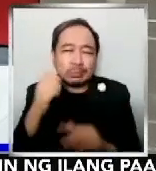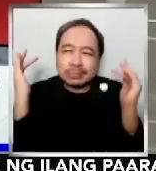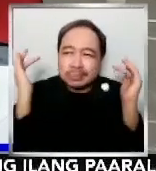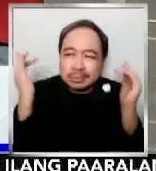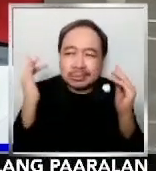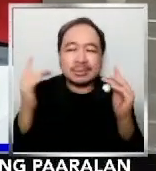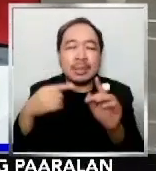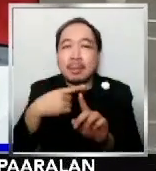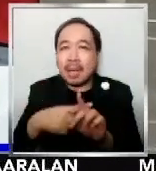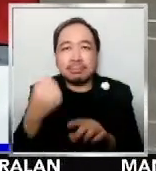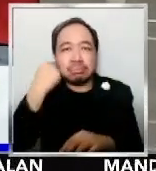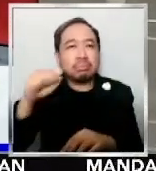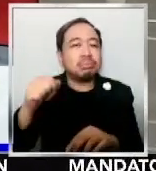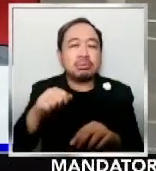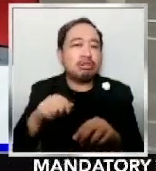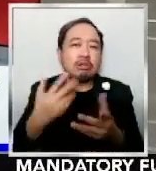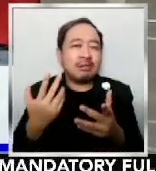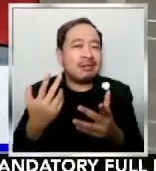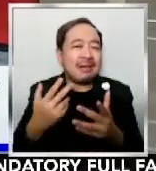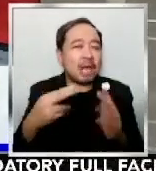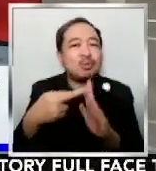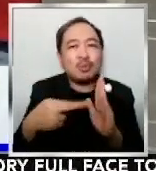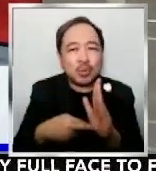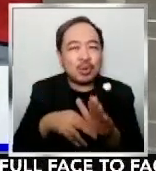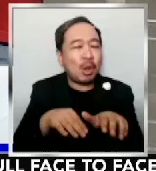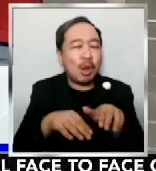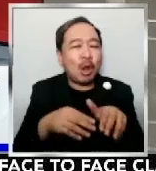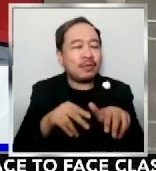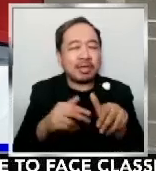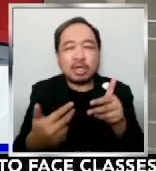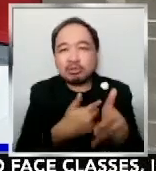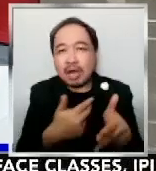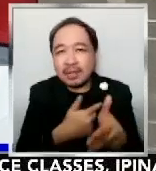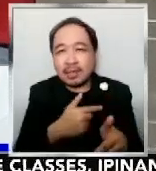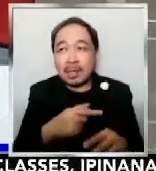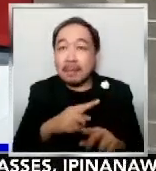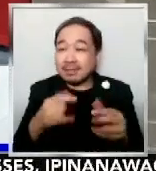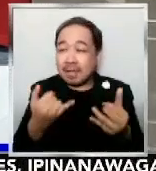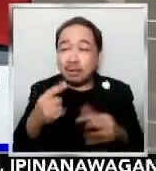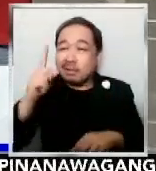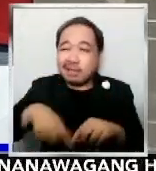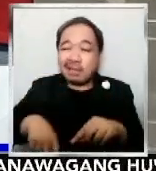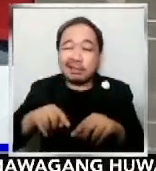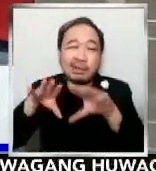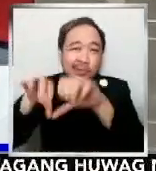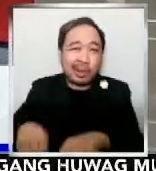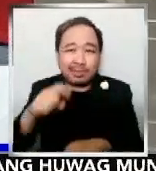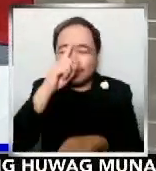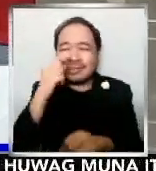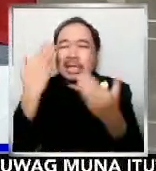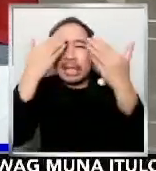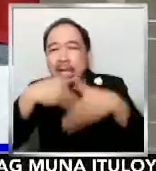trapiko. Ang problema, hindi raw nila mapara dahil sobrang dilim ng tint ng sasakyan at hindi malaman kung meron